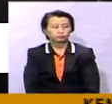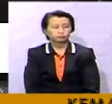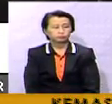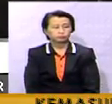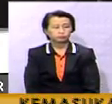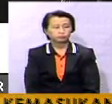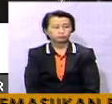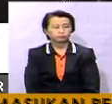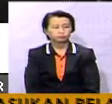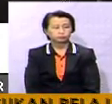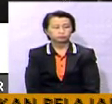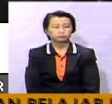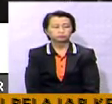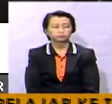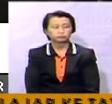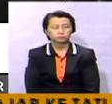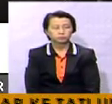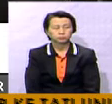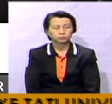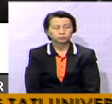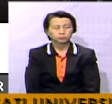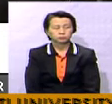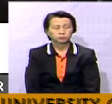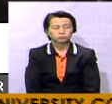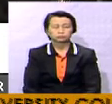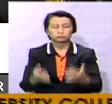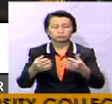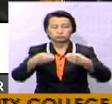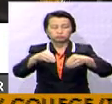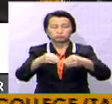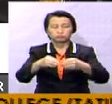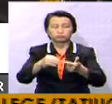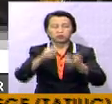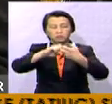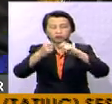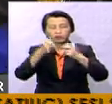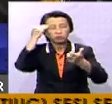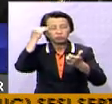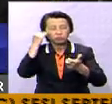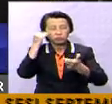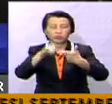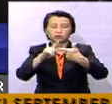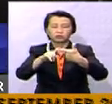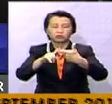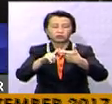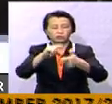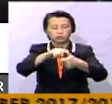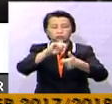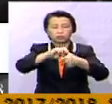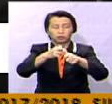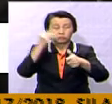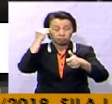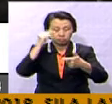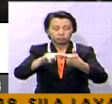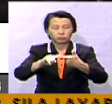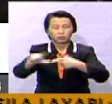Sorotan dunia terhadap kita, satu masalah Korea Utara, yang kedua masalah Laut Cina